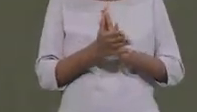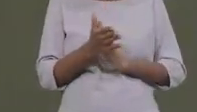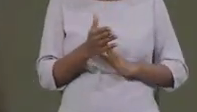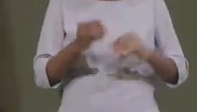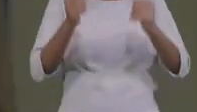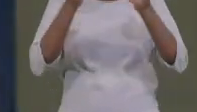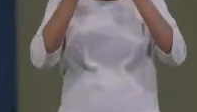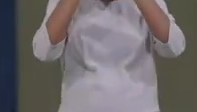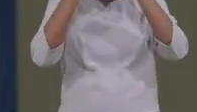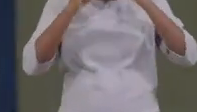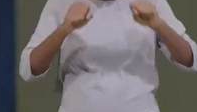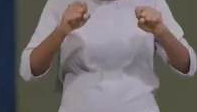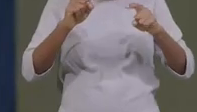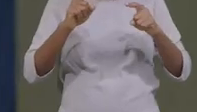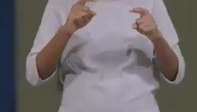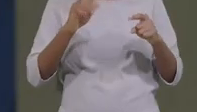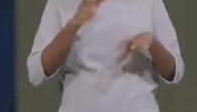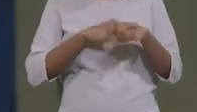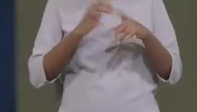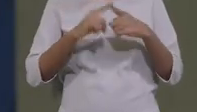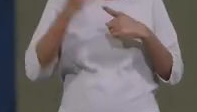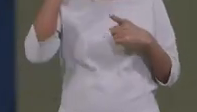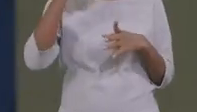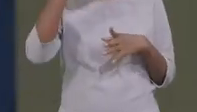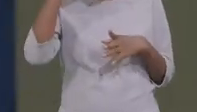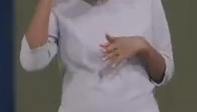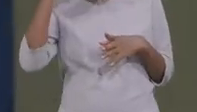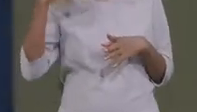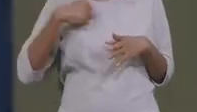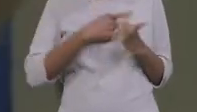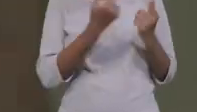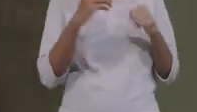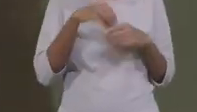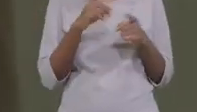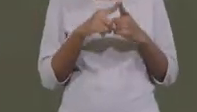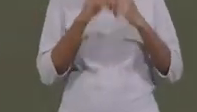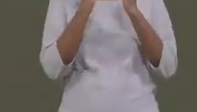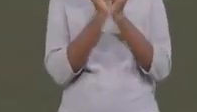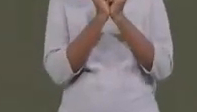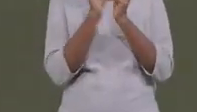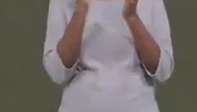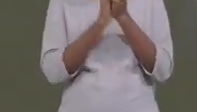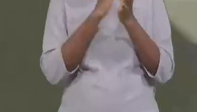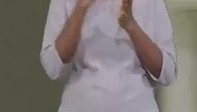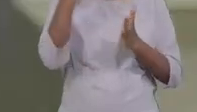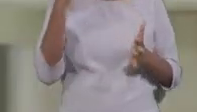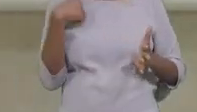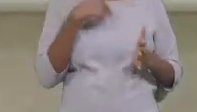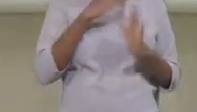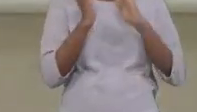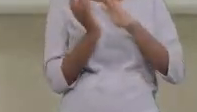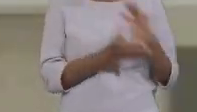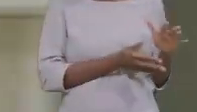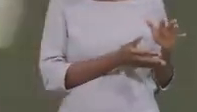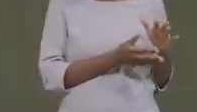Et pour cela, nous sommes désobéissants à Dieu parce que nous sommes dans les liens.